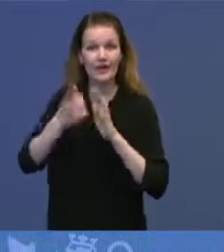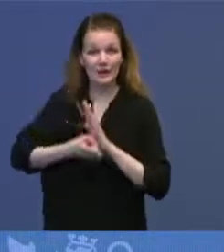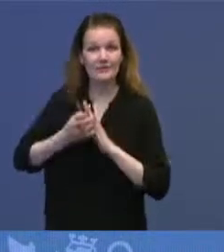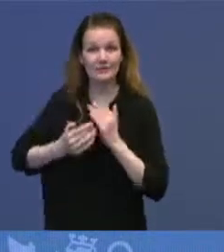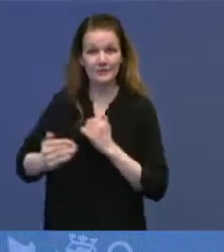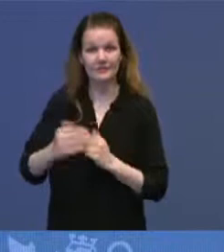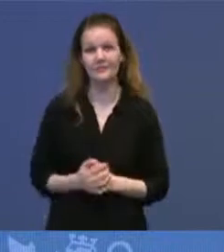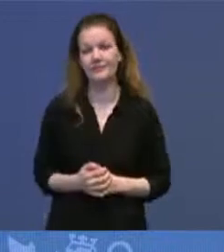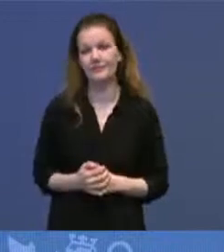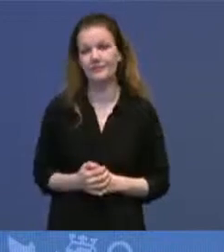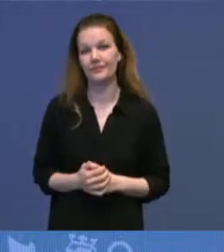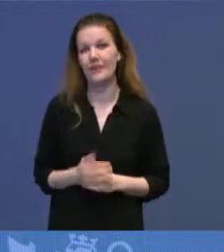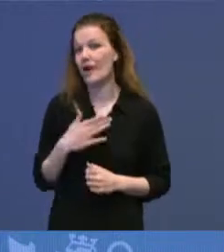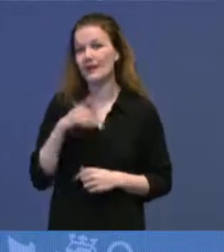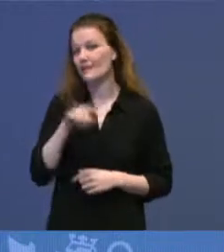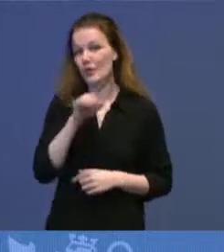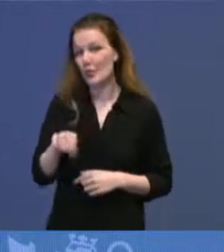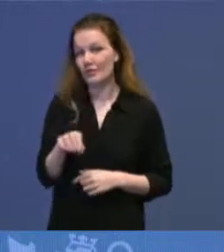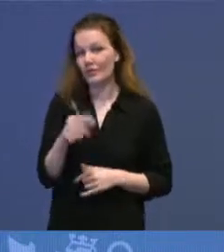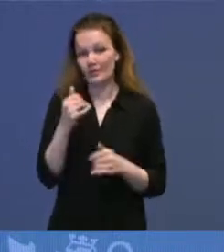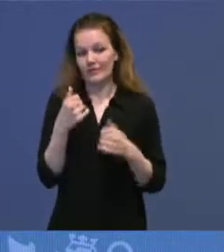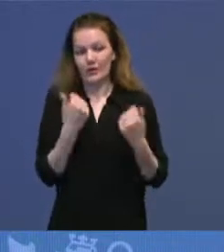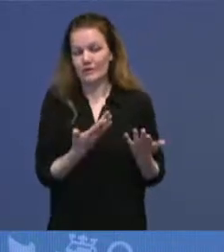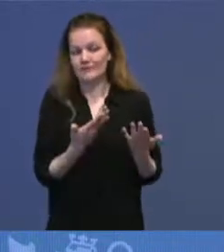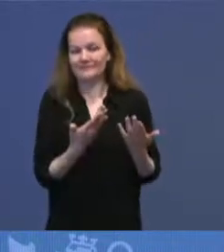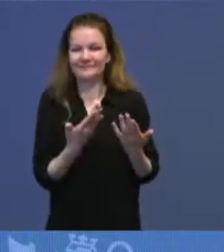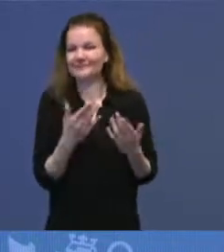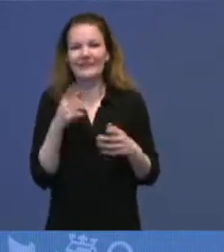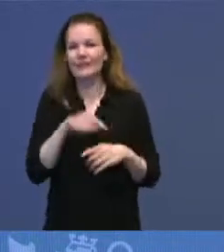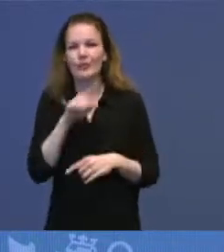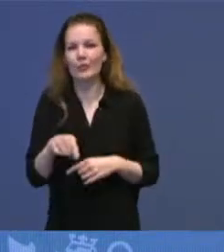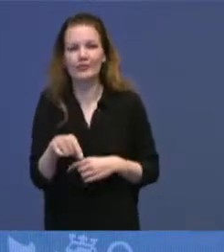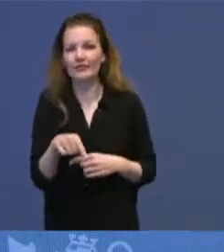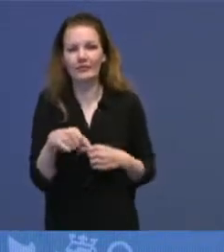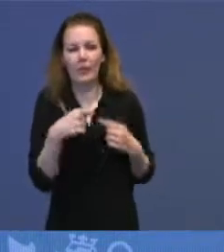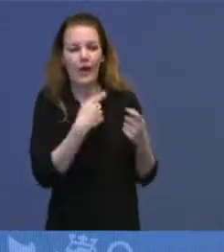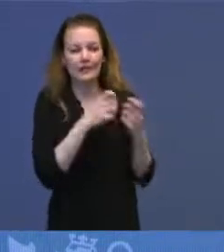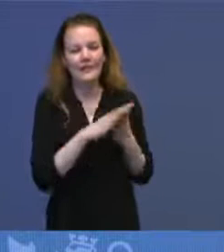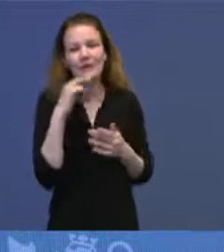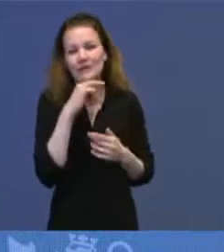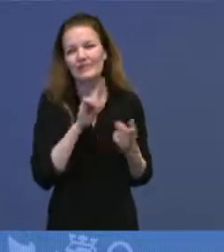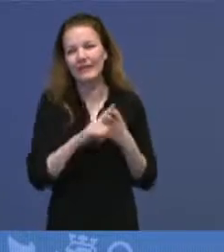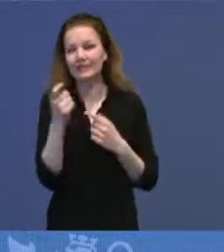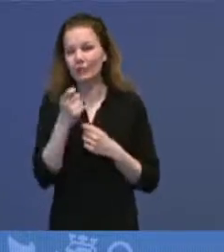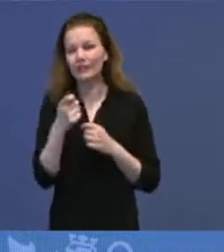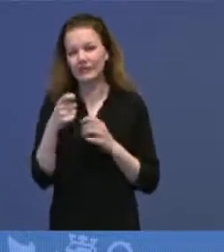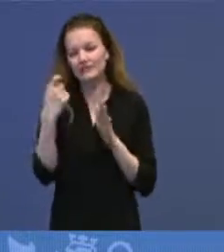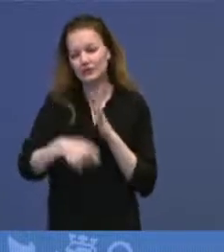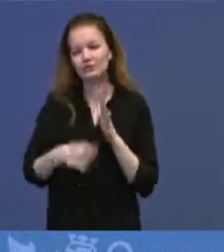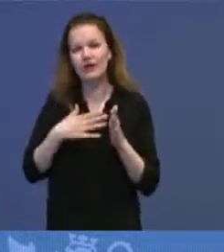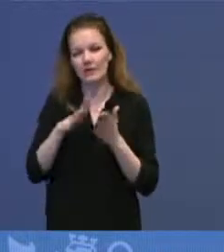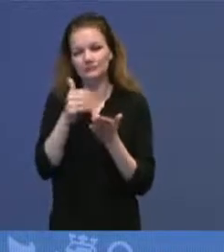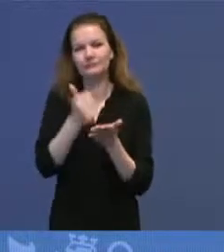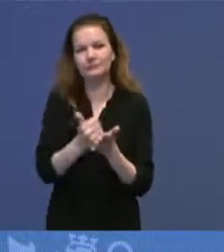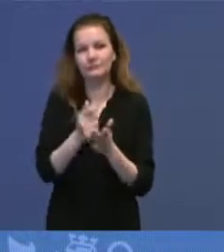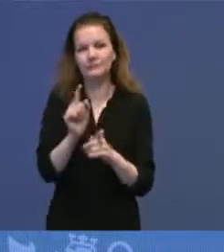Det er jo ikke et forbud mot å handle med Russland, men det er innrammet på en del områder hvor det nå sanksjoner, og